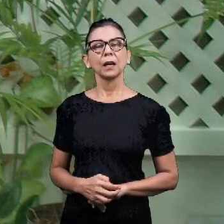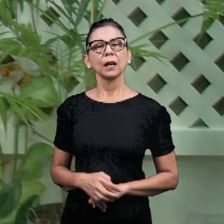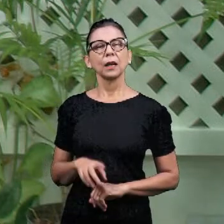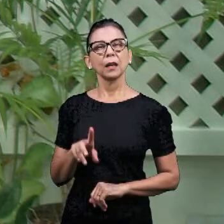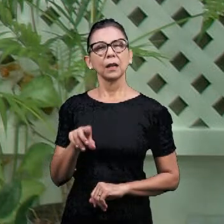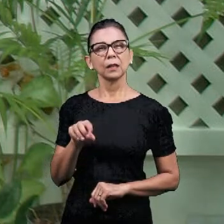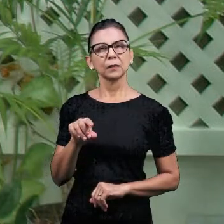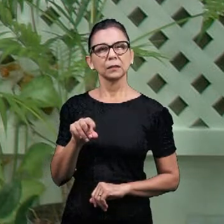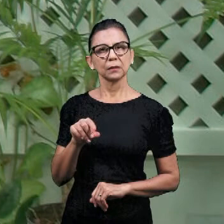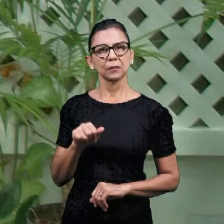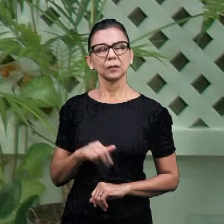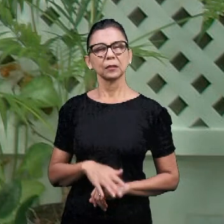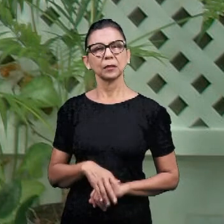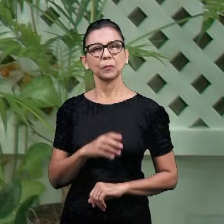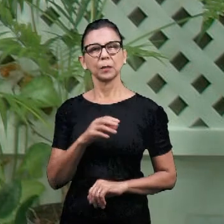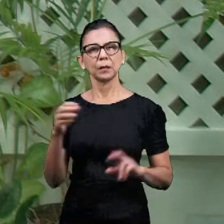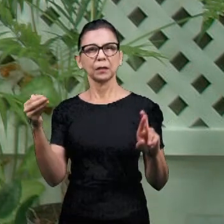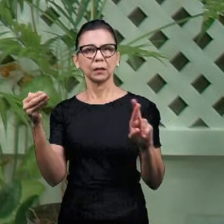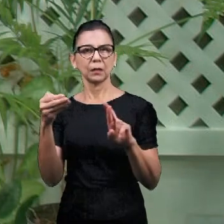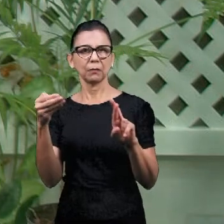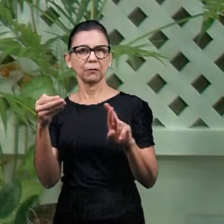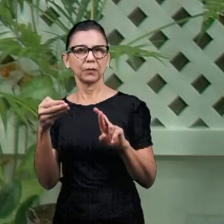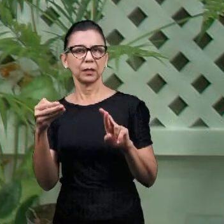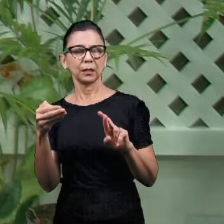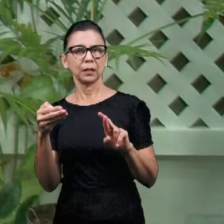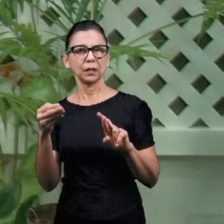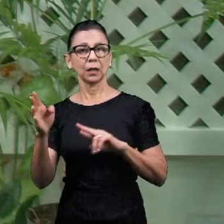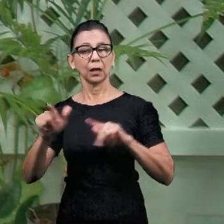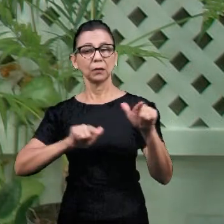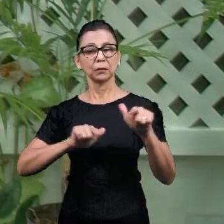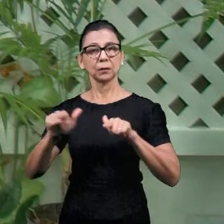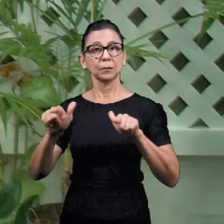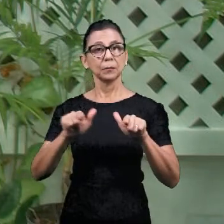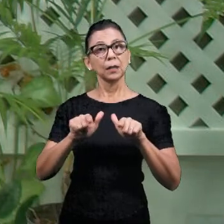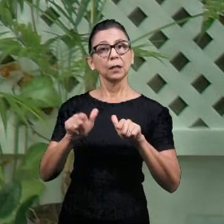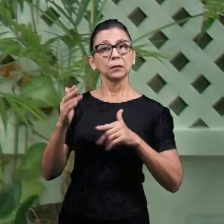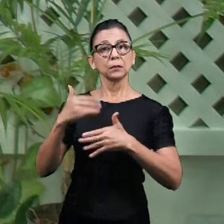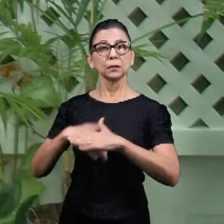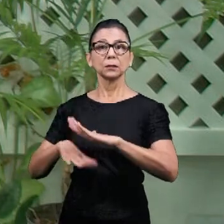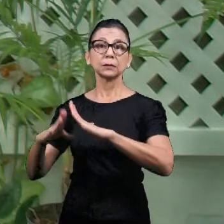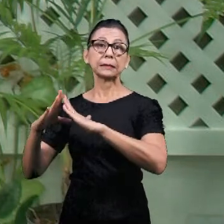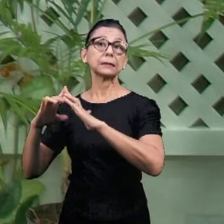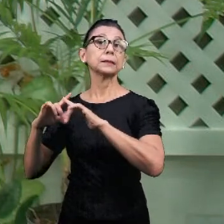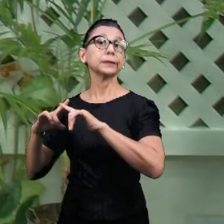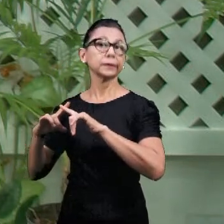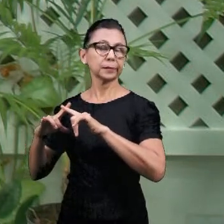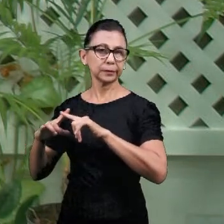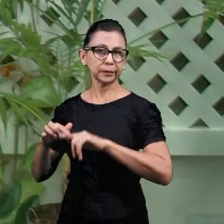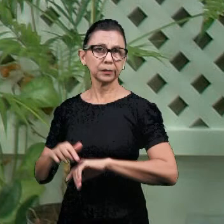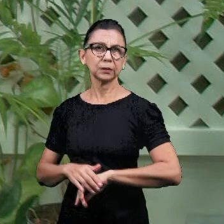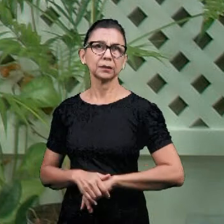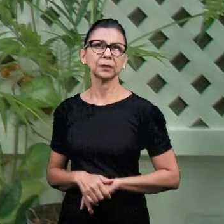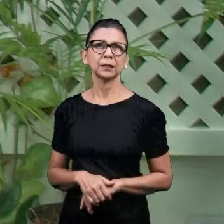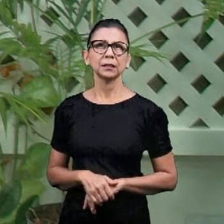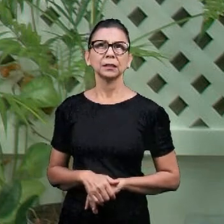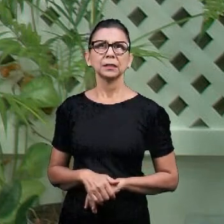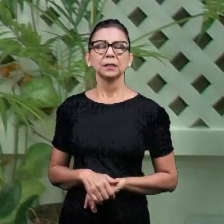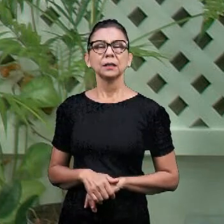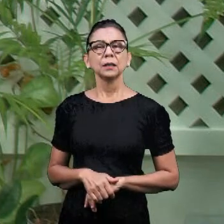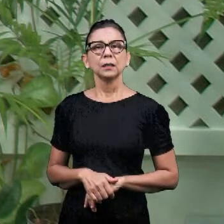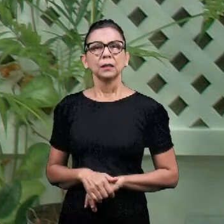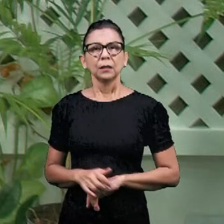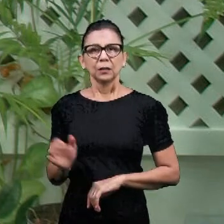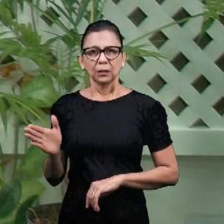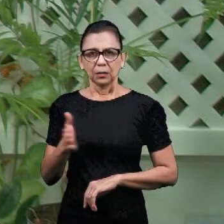je voulais aussi faire référence au travail qui est fait dans les églises. Et quelqu'un a demandé la question,